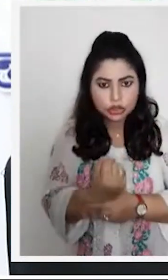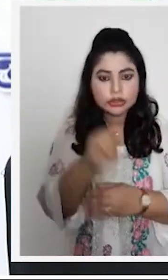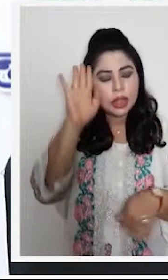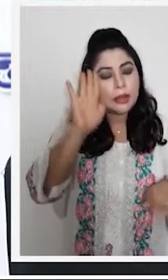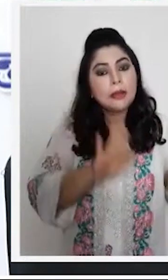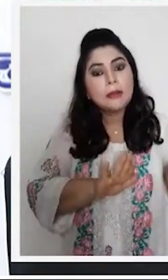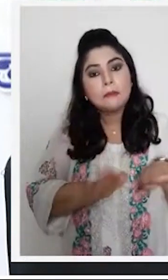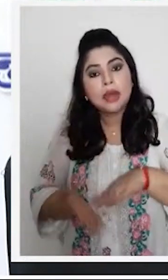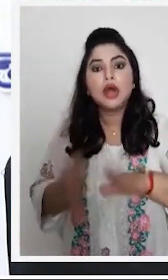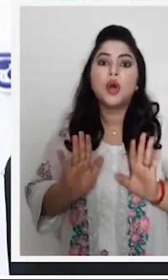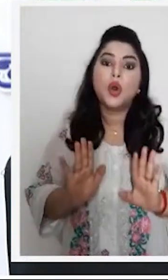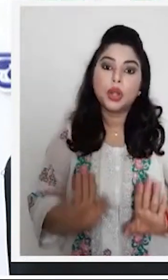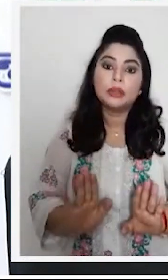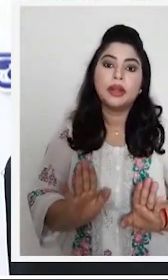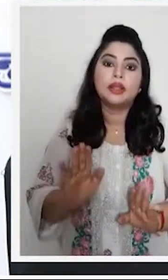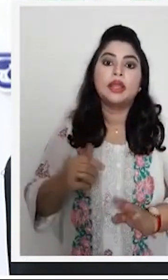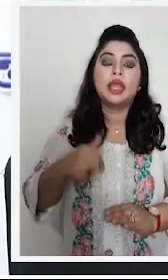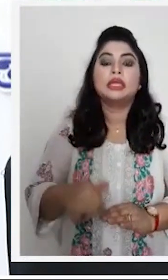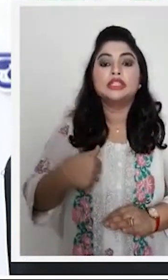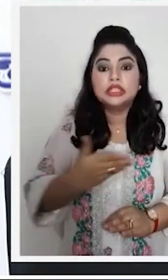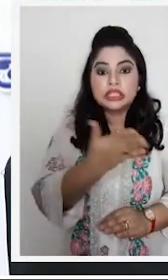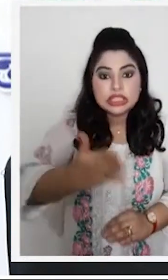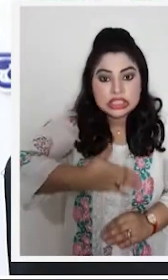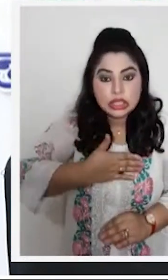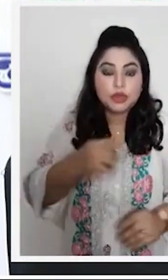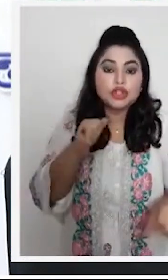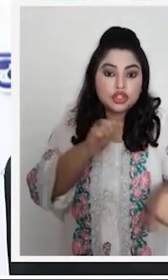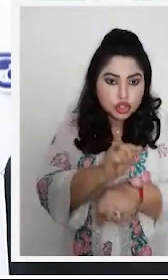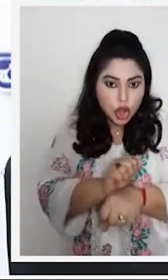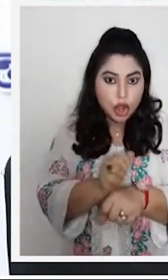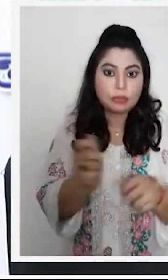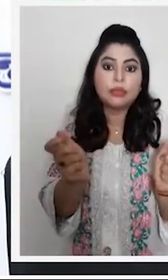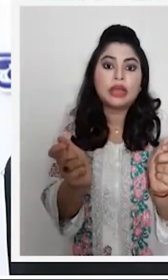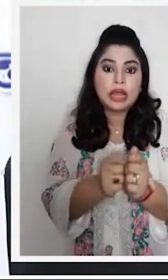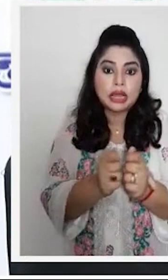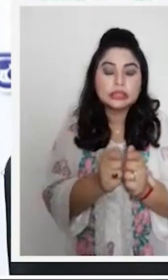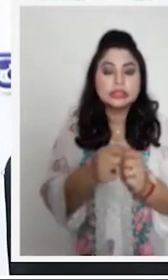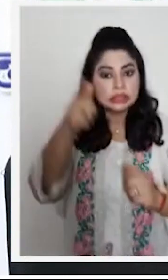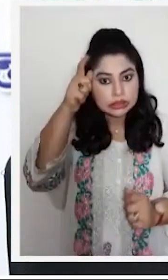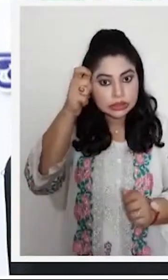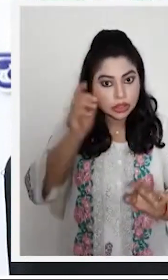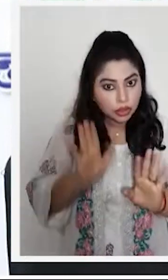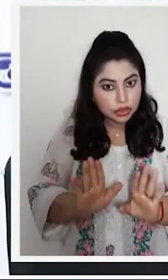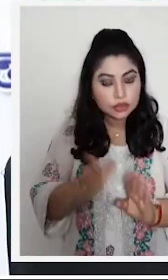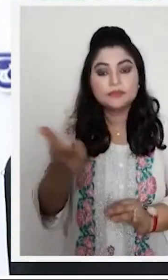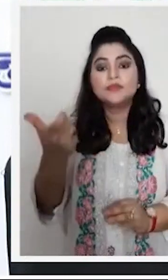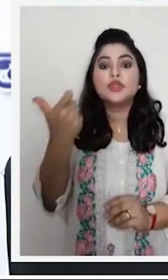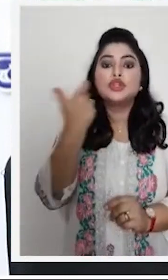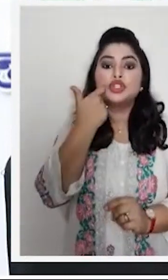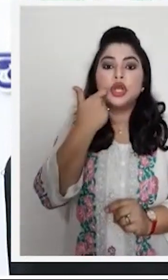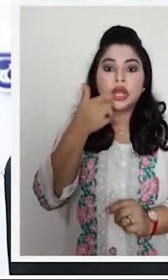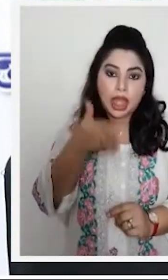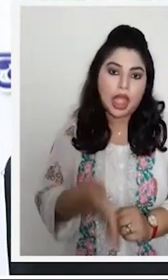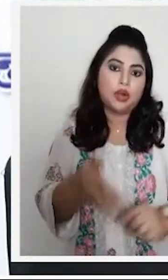কারণেও ব্যাপক অপুষ্টি, রোগবালাই এবং মৃত্যু ঘটতে পারে। সে কারণে জীবন ও জীবিকার